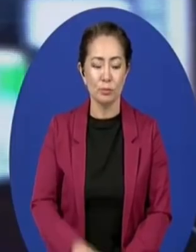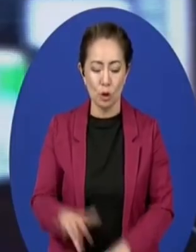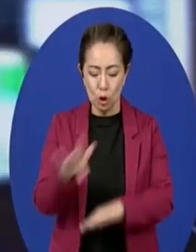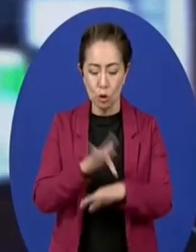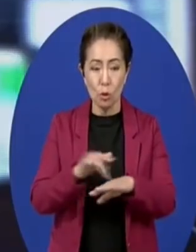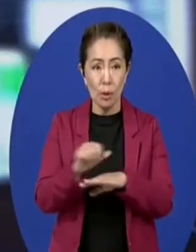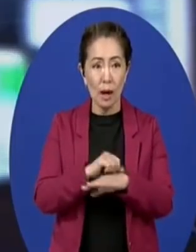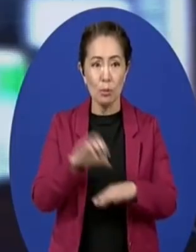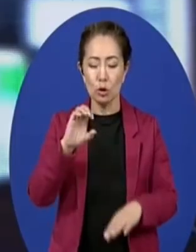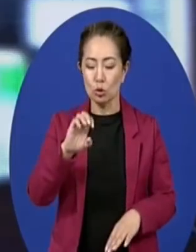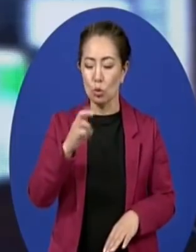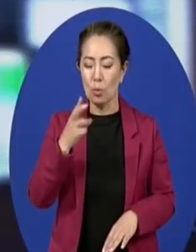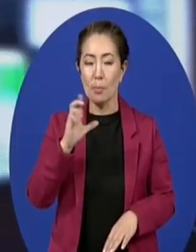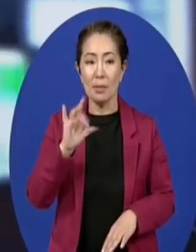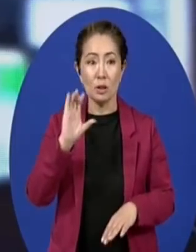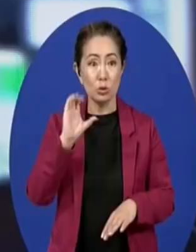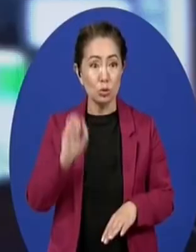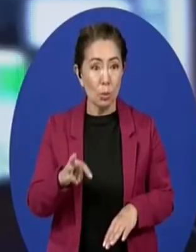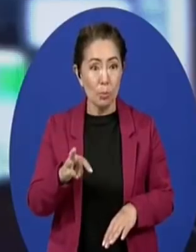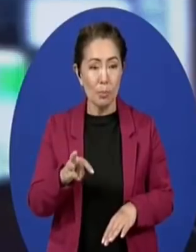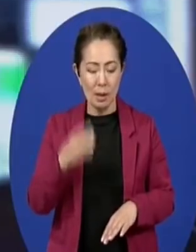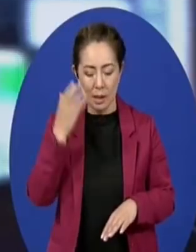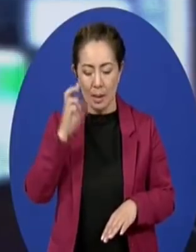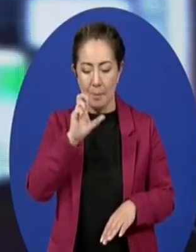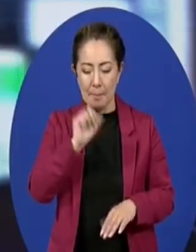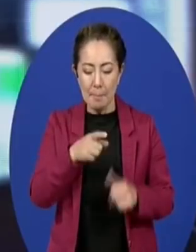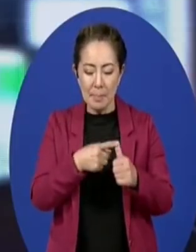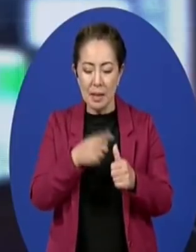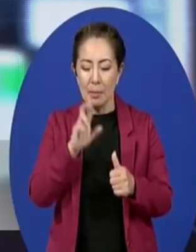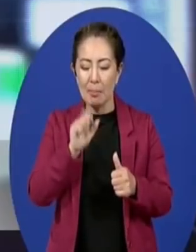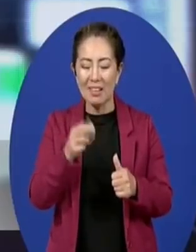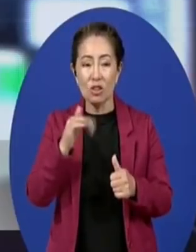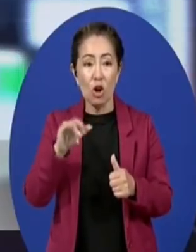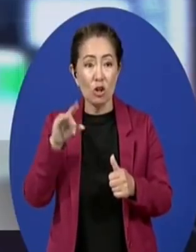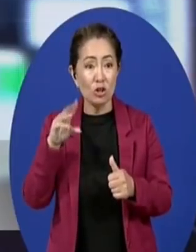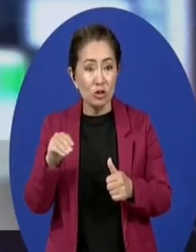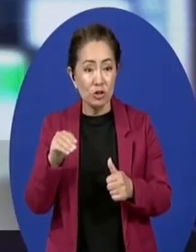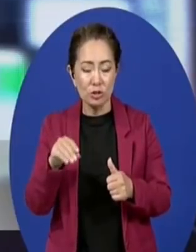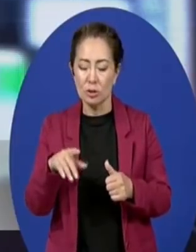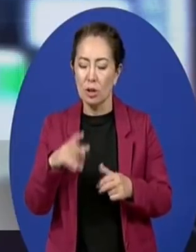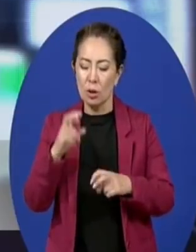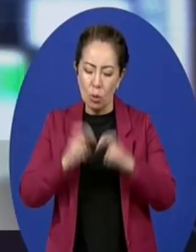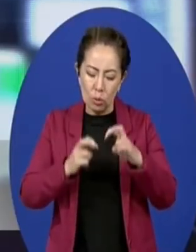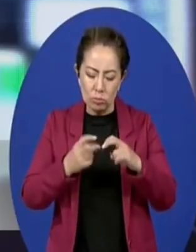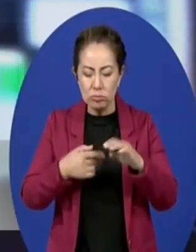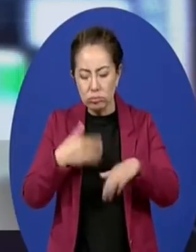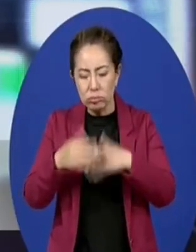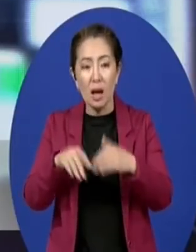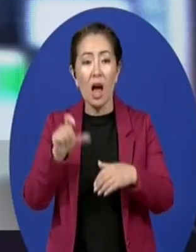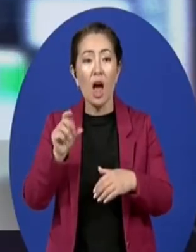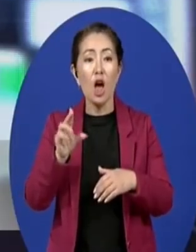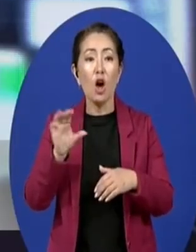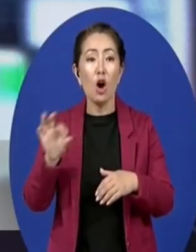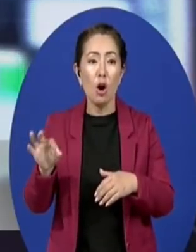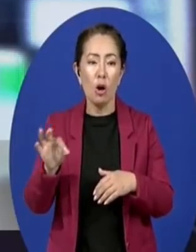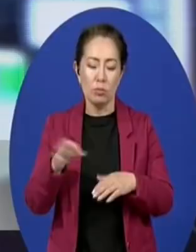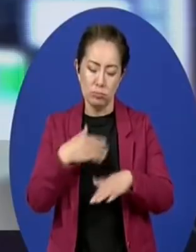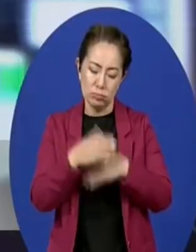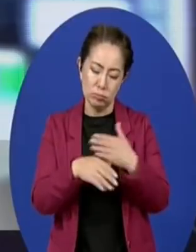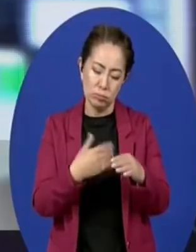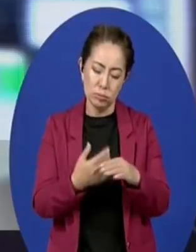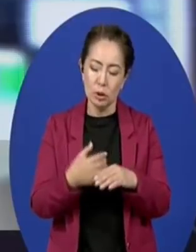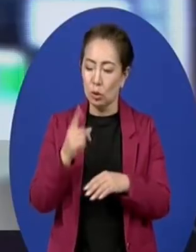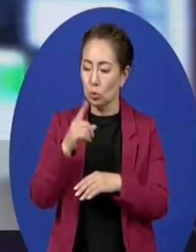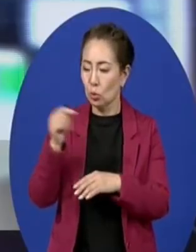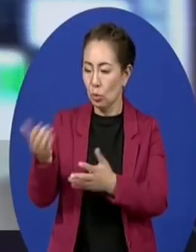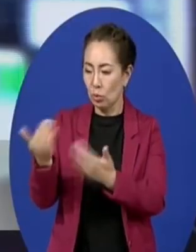Төв аймгийн Сүмбэр сумын малчин Батторж эрчимдсэн мал аж ахуйгаас гадна газар тариалан эрхэлж эко хүнс үйлдвэрлэдэг байна. За тэрээр суманда 100 гаруй иргэнийг ажлын байраар